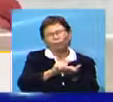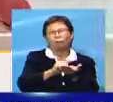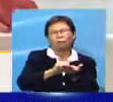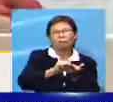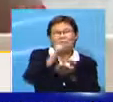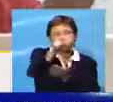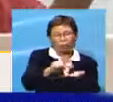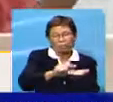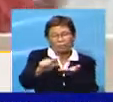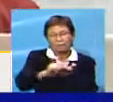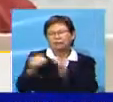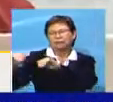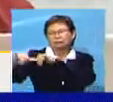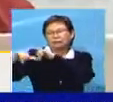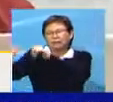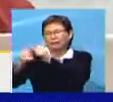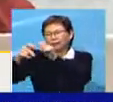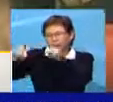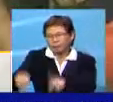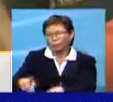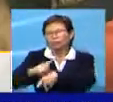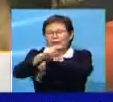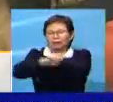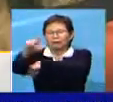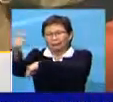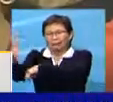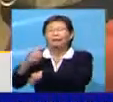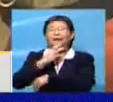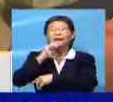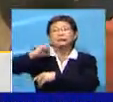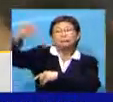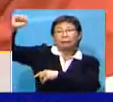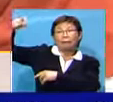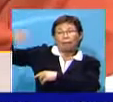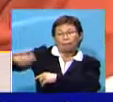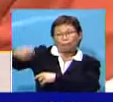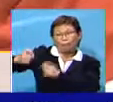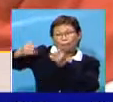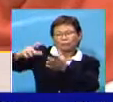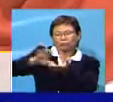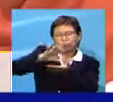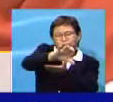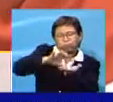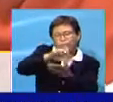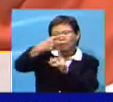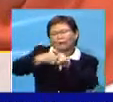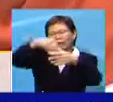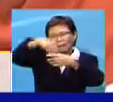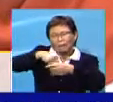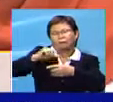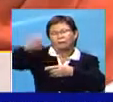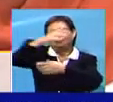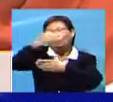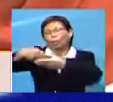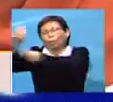kapita standing atau setaraf penduduk negeri lain. Justru katanya Sabah memerlukan lebih banyak pelaburan dari dalam dan luar